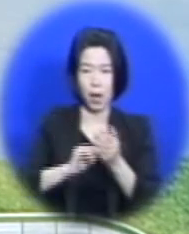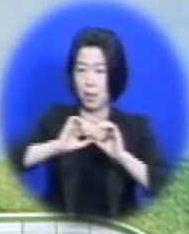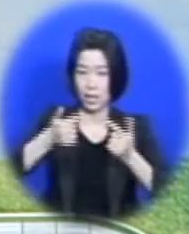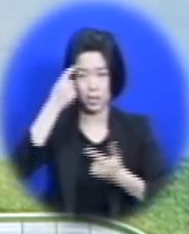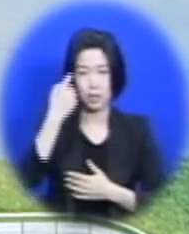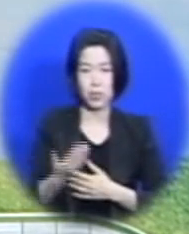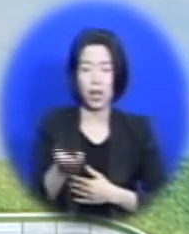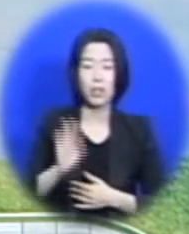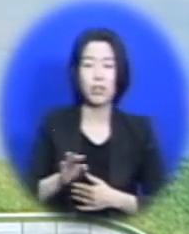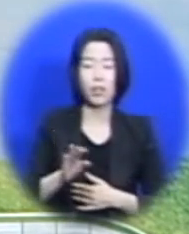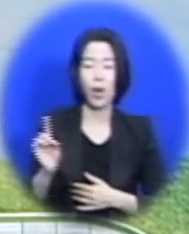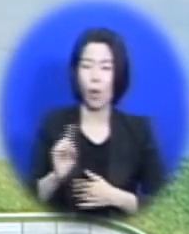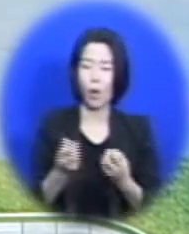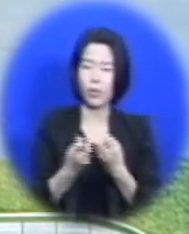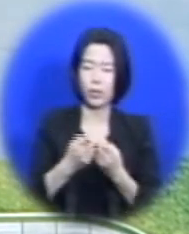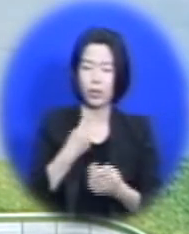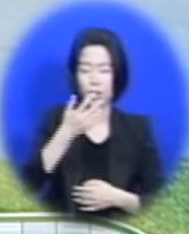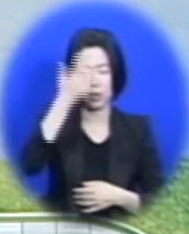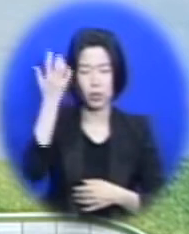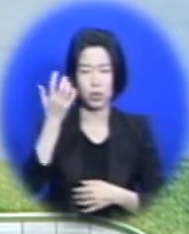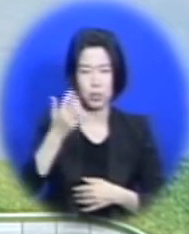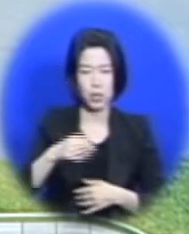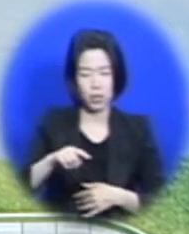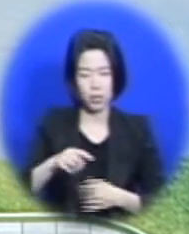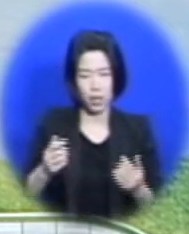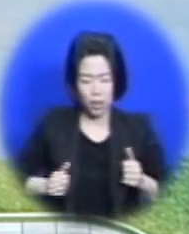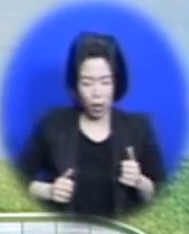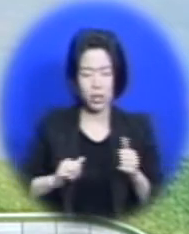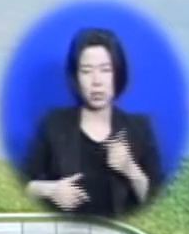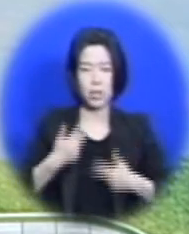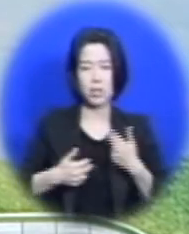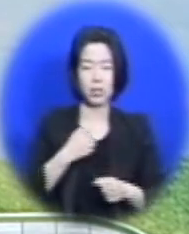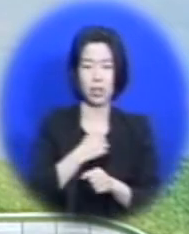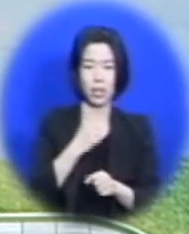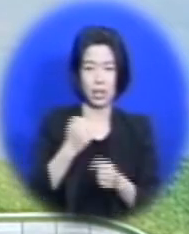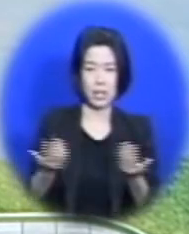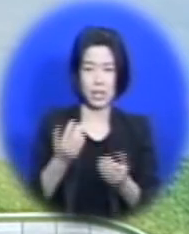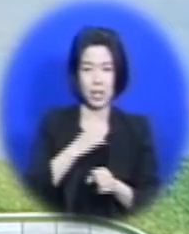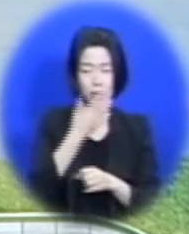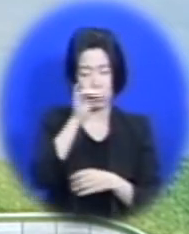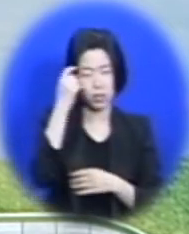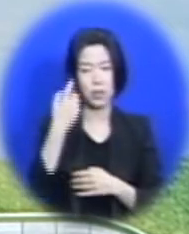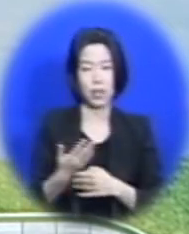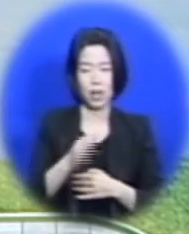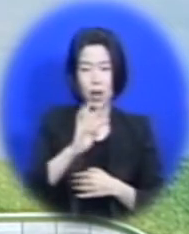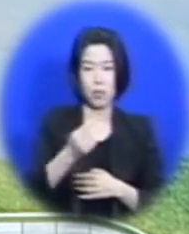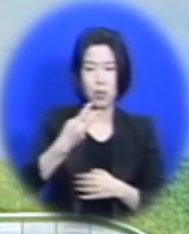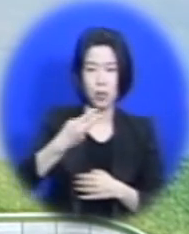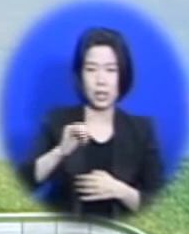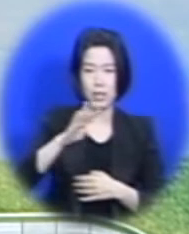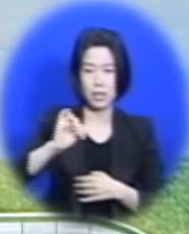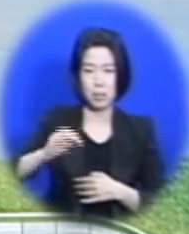어떻게 요셉은 그렇게 즐겁게 열심히 일을 했냐 말이야. 그러니까 보디발의 눈에 뜨였잖아. 보디발이